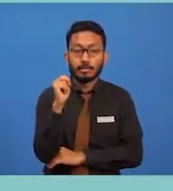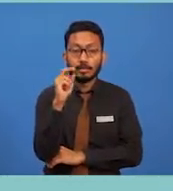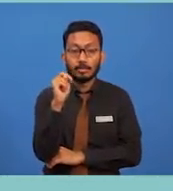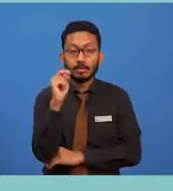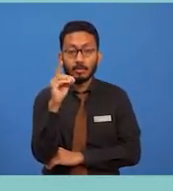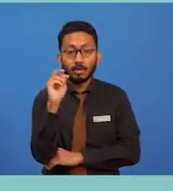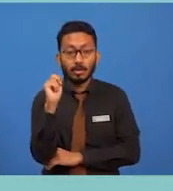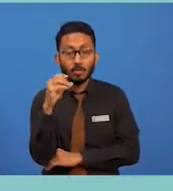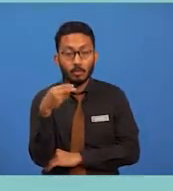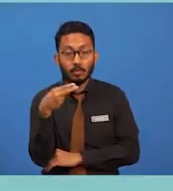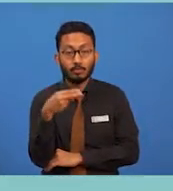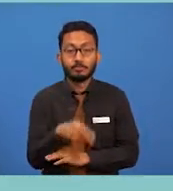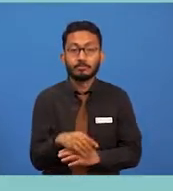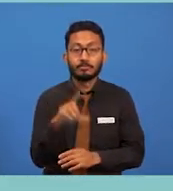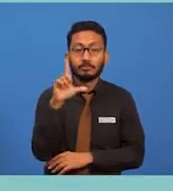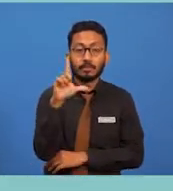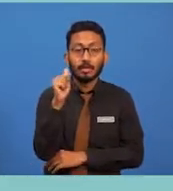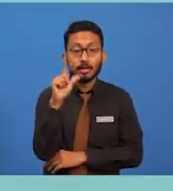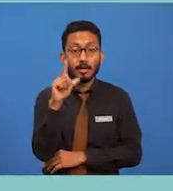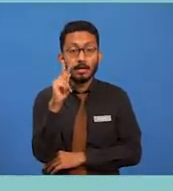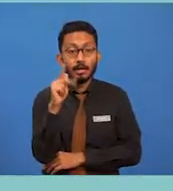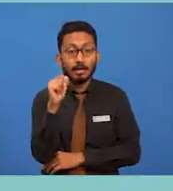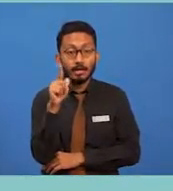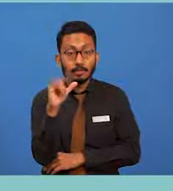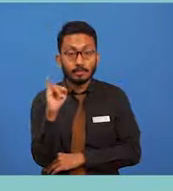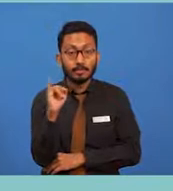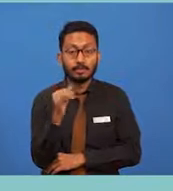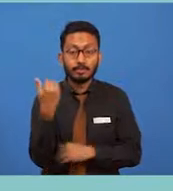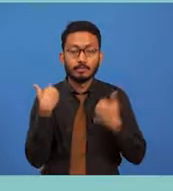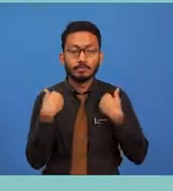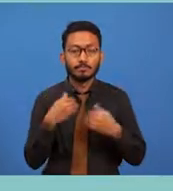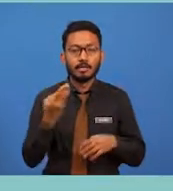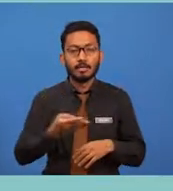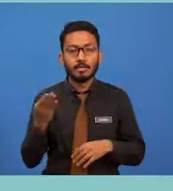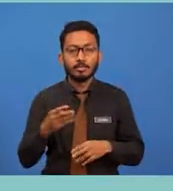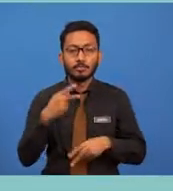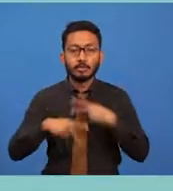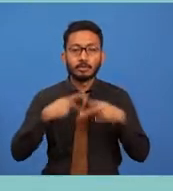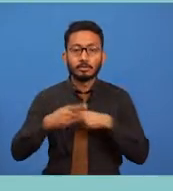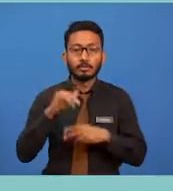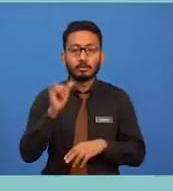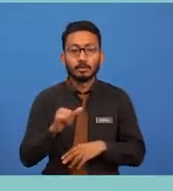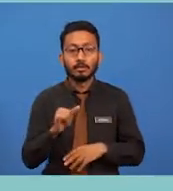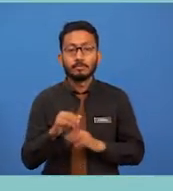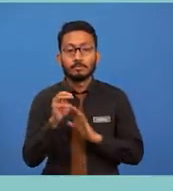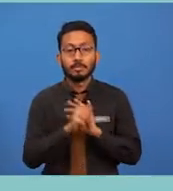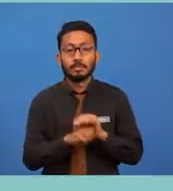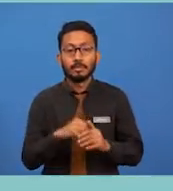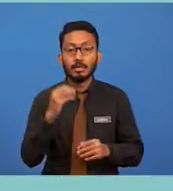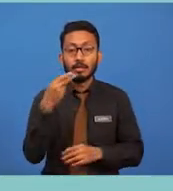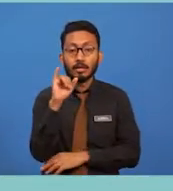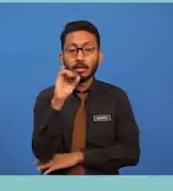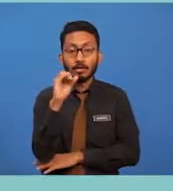Alkali adalah bahan kimia yang mengion dalam air dan menghasilkan ion